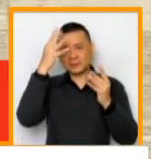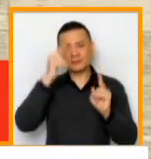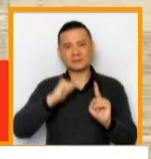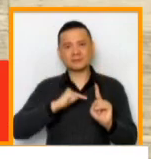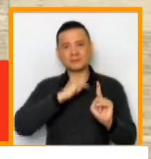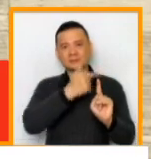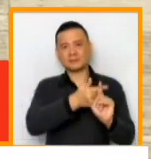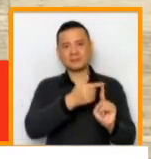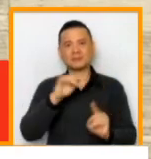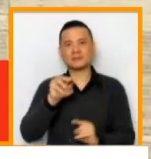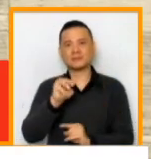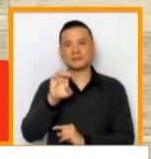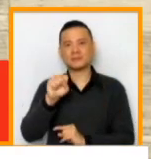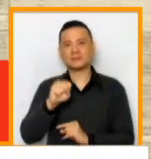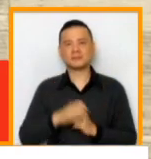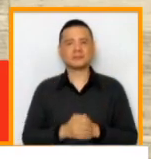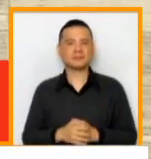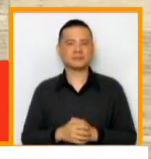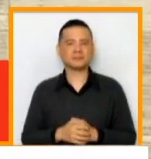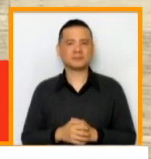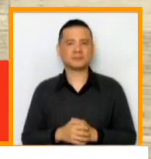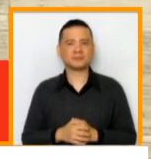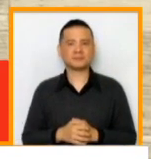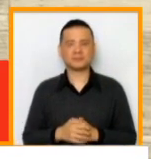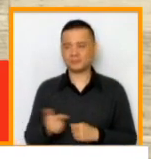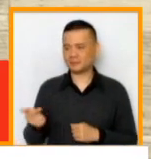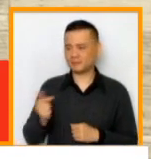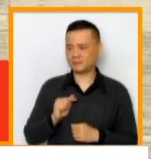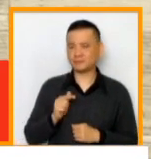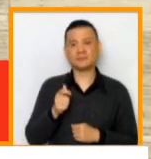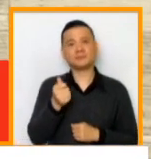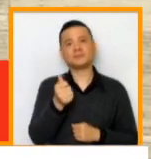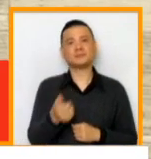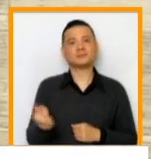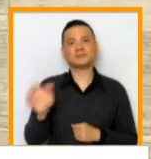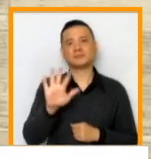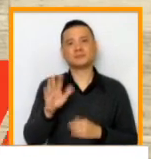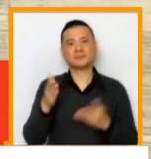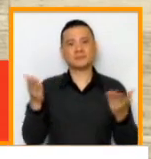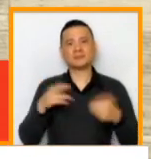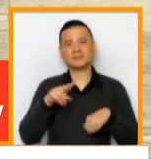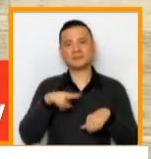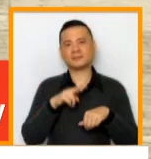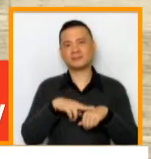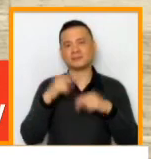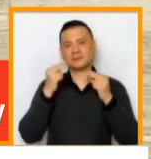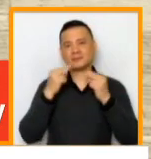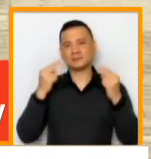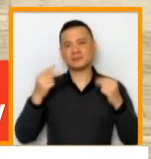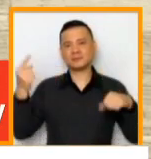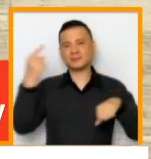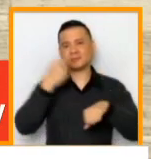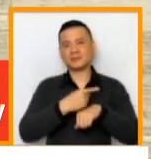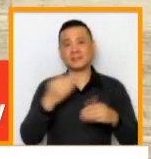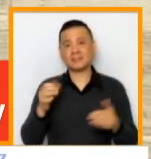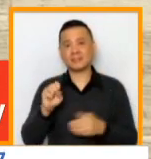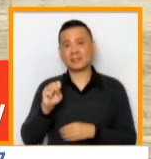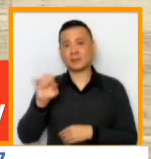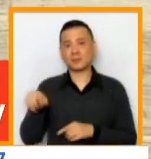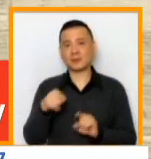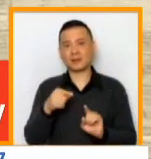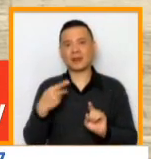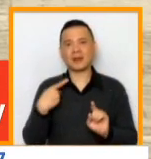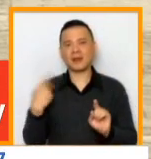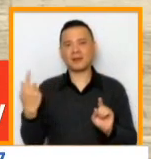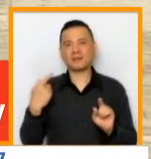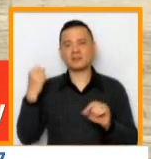Gang, good morning. Ngayong National Heroes Day, kasabay ng pagdiriwang dito sa San Juan ay yung Pinaglabanan Day. At tulad noong nakaraang taon, binibigyang pugay